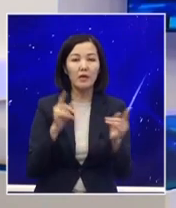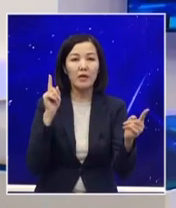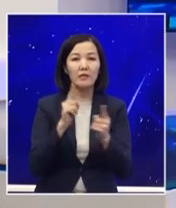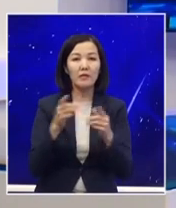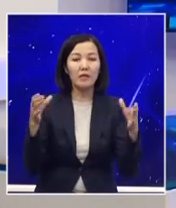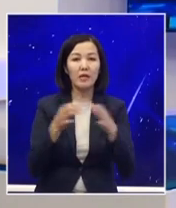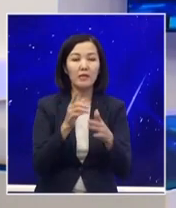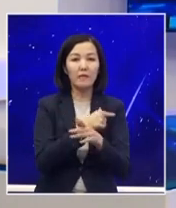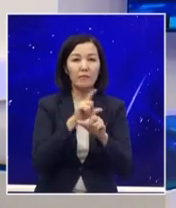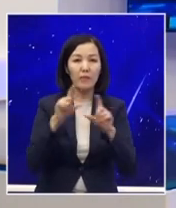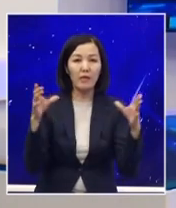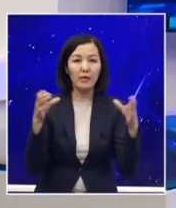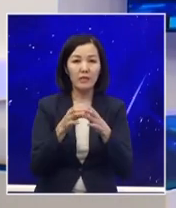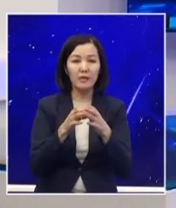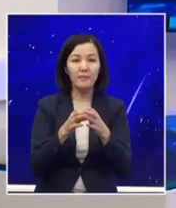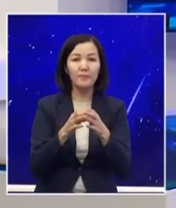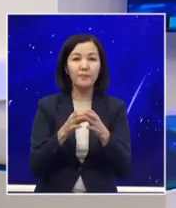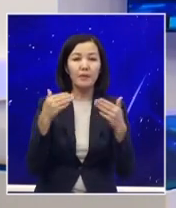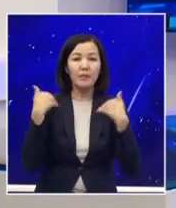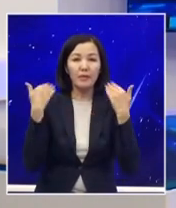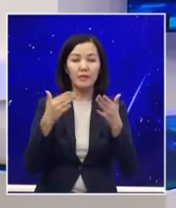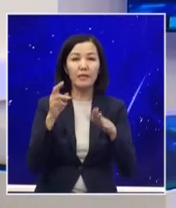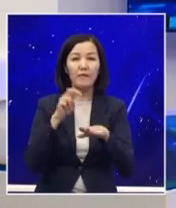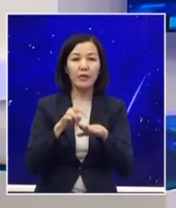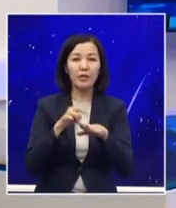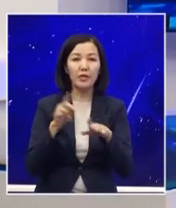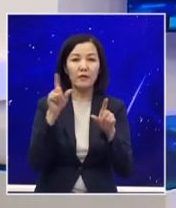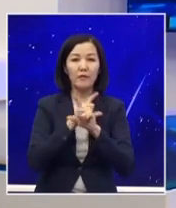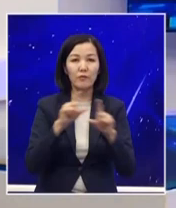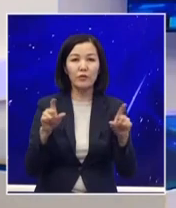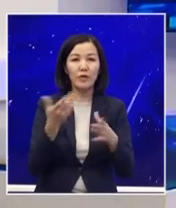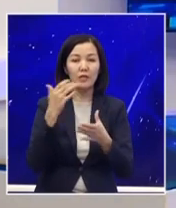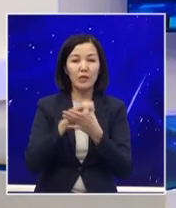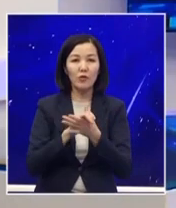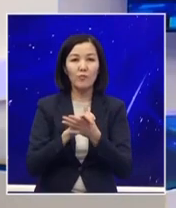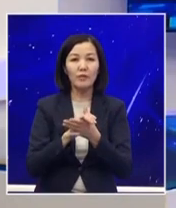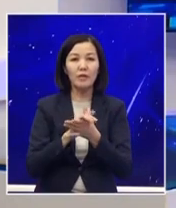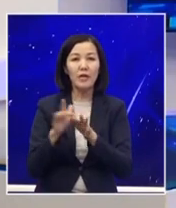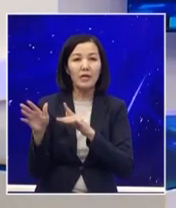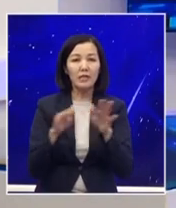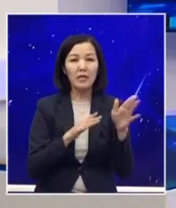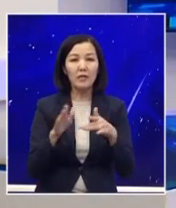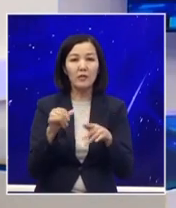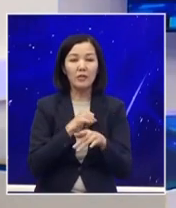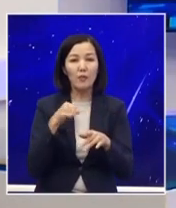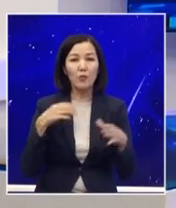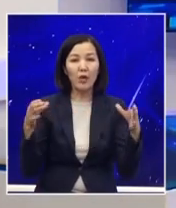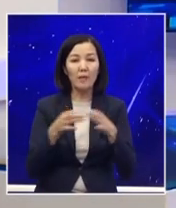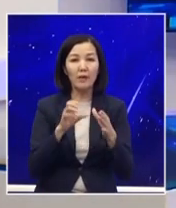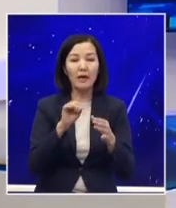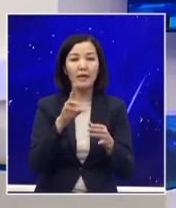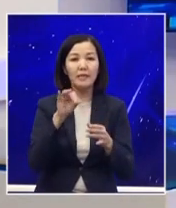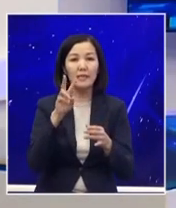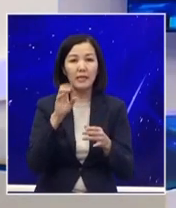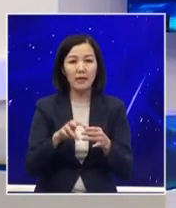встретились с коллективом больницы. В ходе презентации врачи лечебного учреждения ознакомились не только с деятельностью самой компании